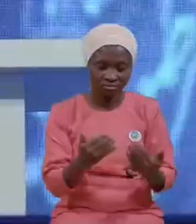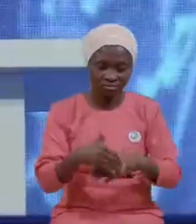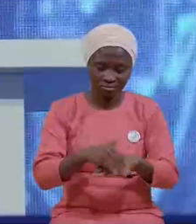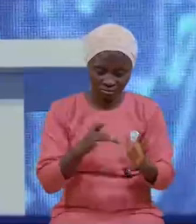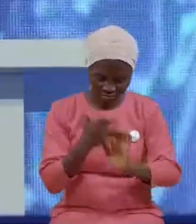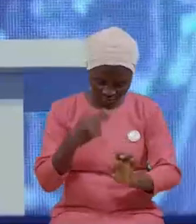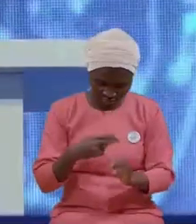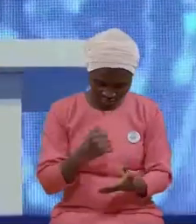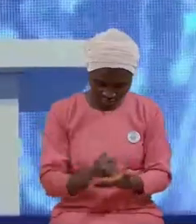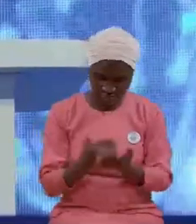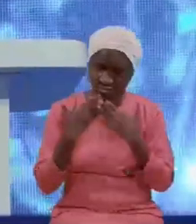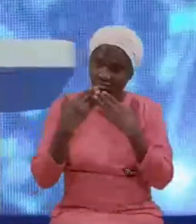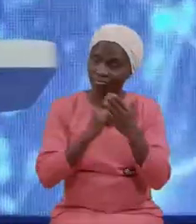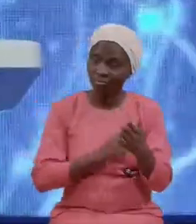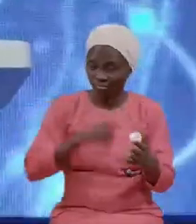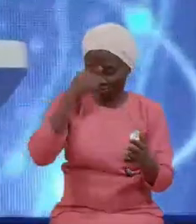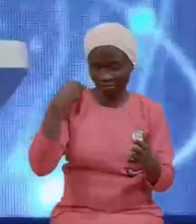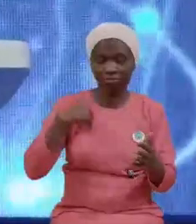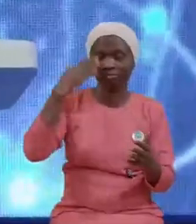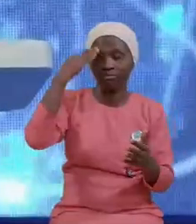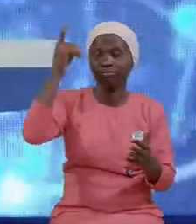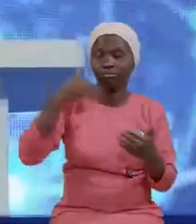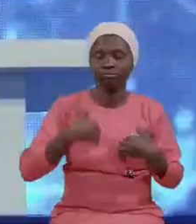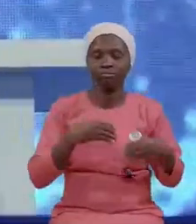Merci Seigneur parce que nous savons que tu l'as fait.